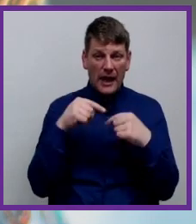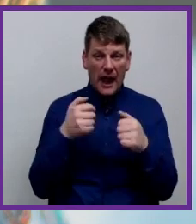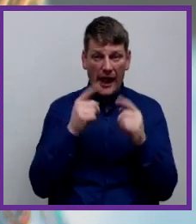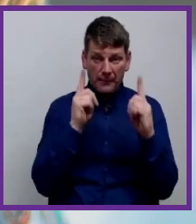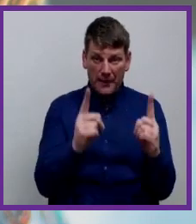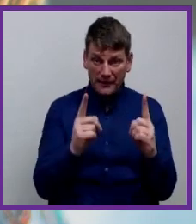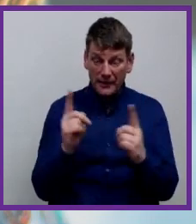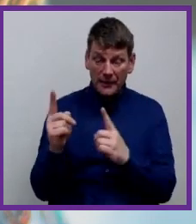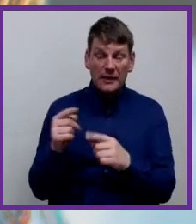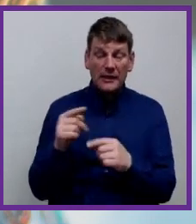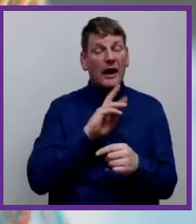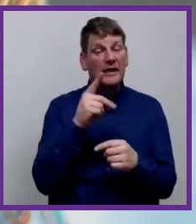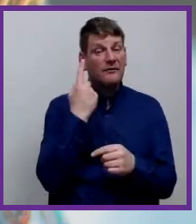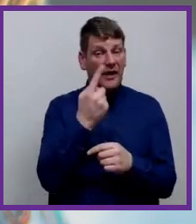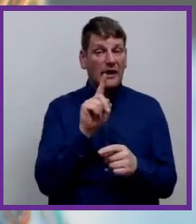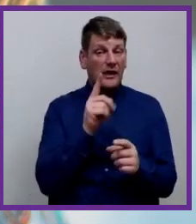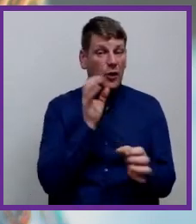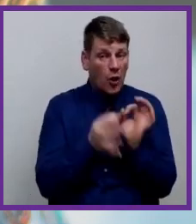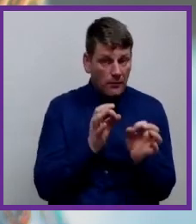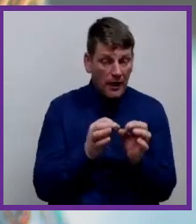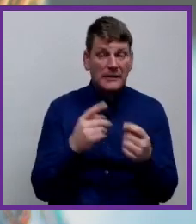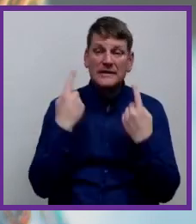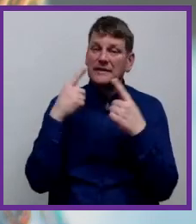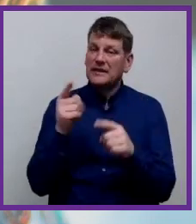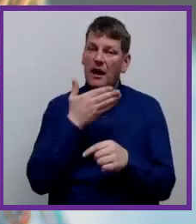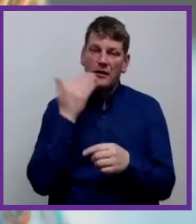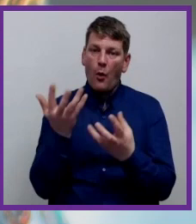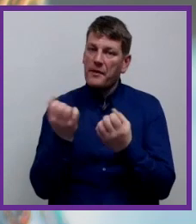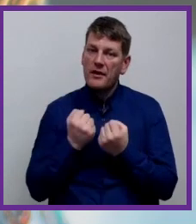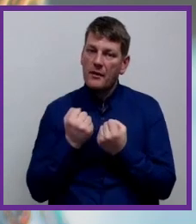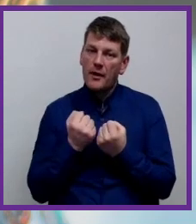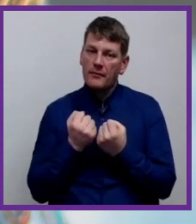ir normāli, tas citā laikmetā nav pieņemami, vai ne? Un